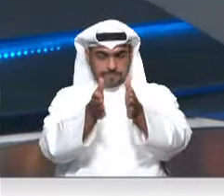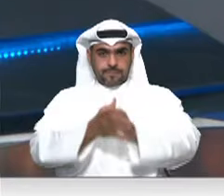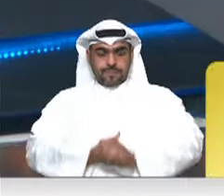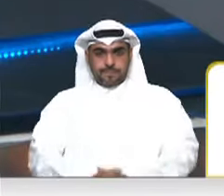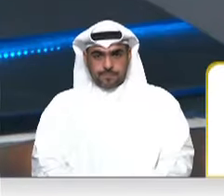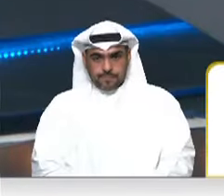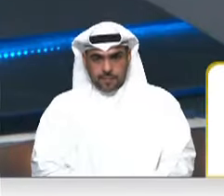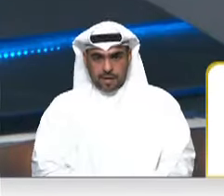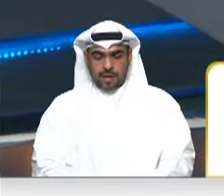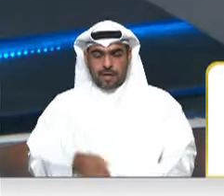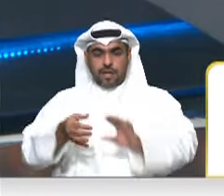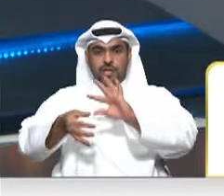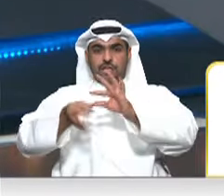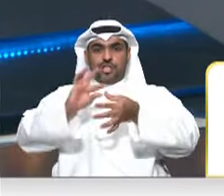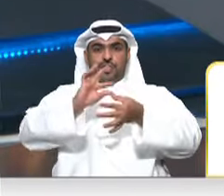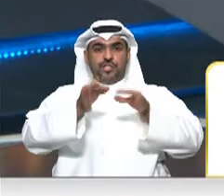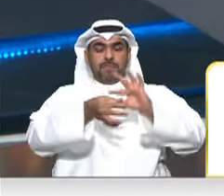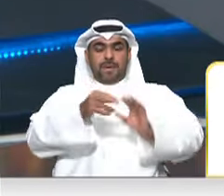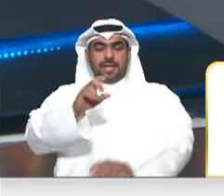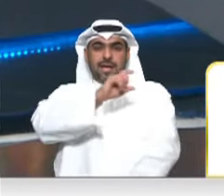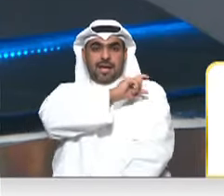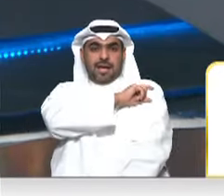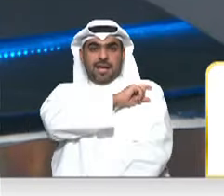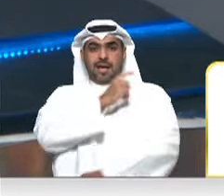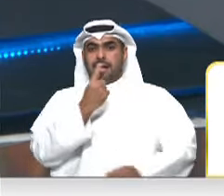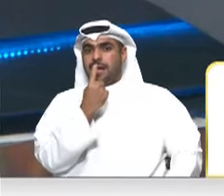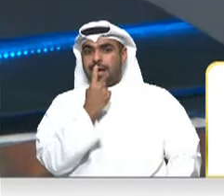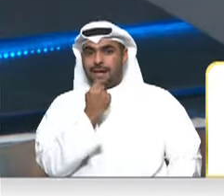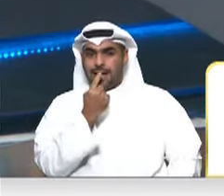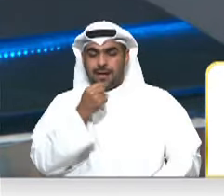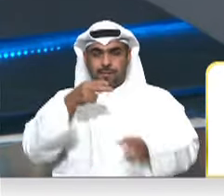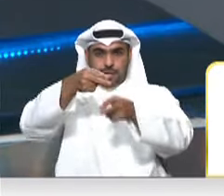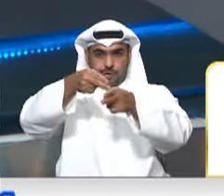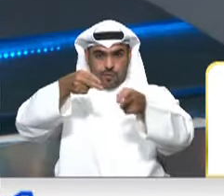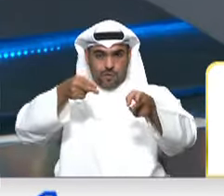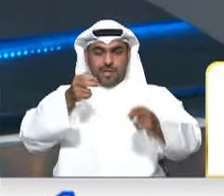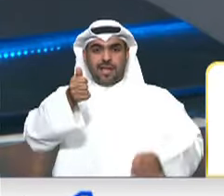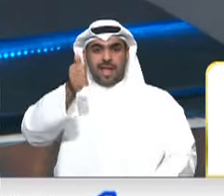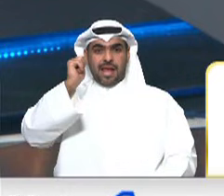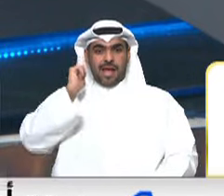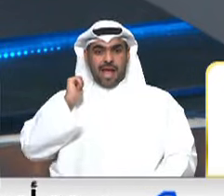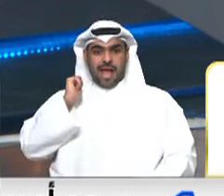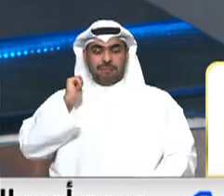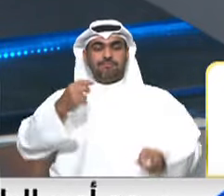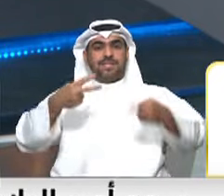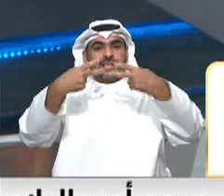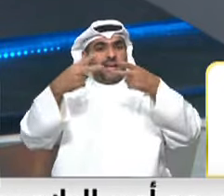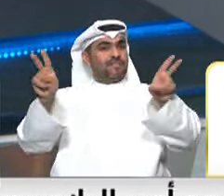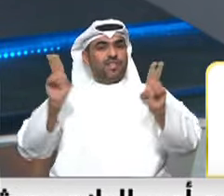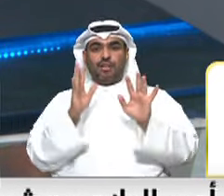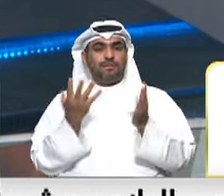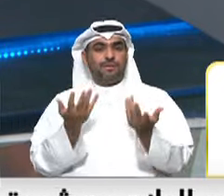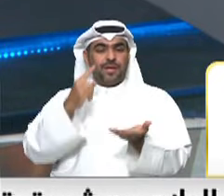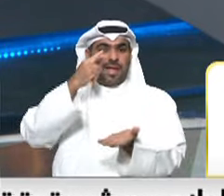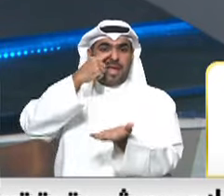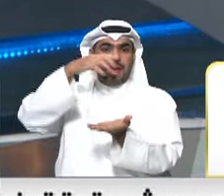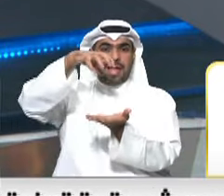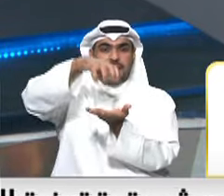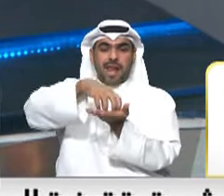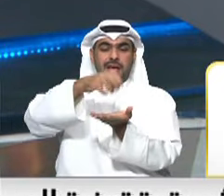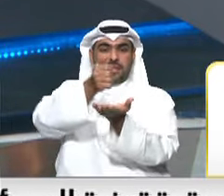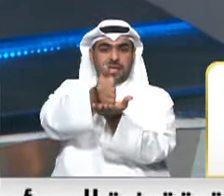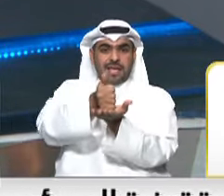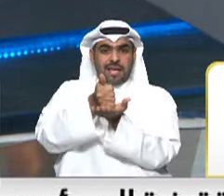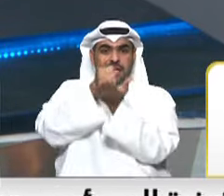أطلقت جمعية الهلال الأحمر الكويتي أمس نادي المتطوع الصغير والذي يشارك فيه 100 طفل